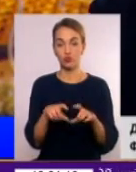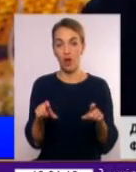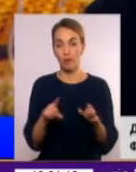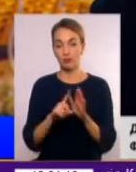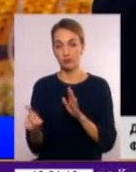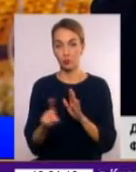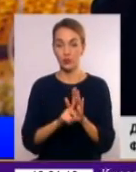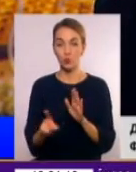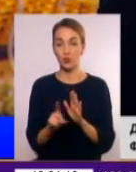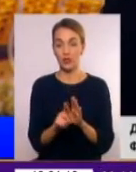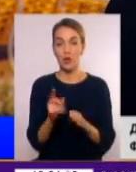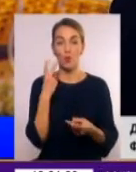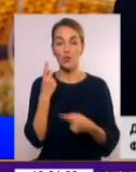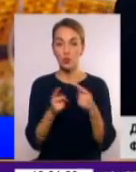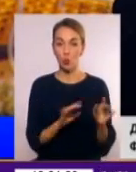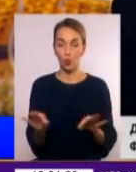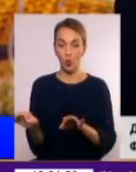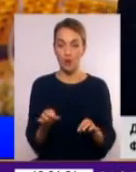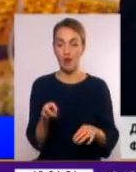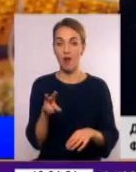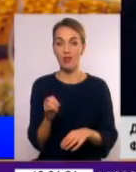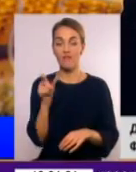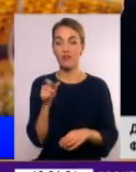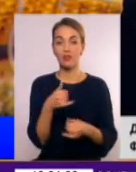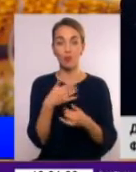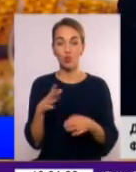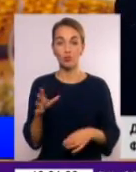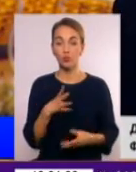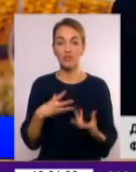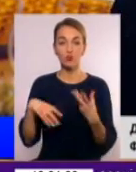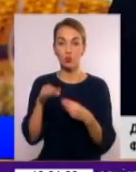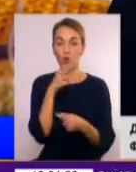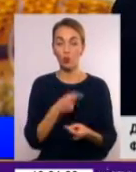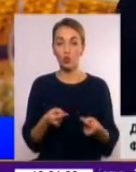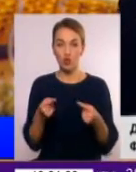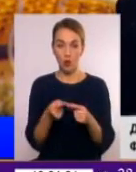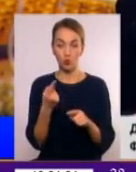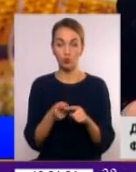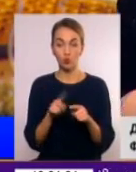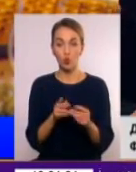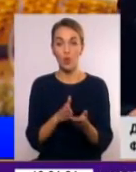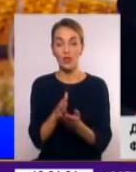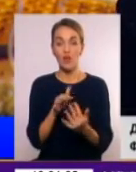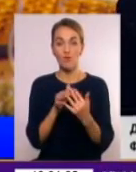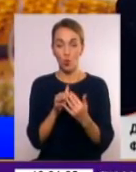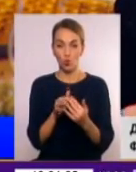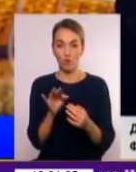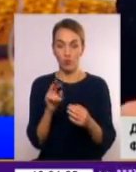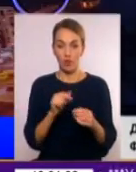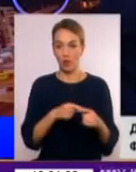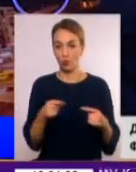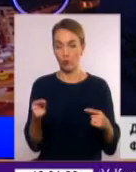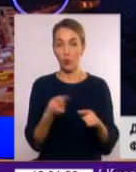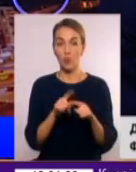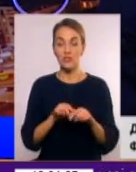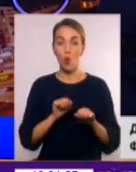штаб, туди-сюди. Тобто він постійно рухається. Але він не може бути всюди одночасно, тому що лінія фронту, вона ешелована. Тобто оці